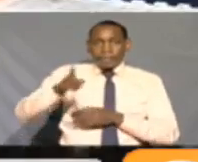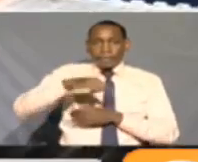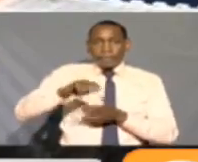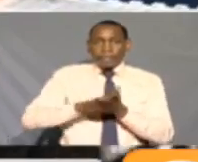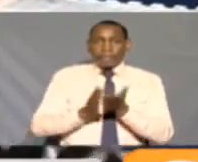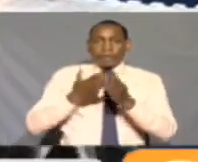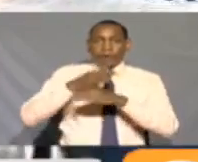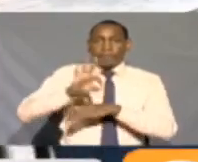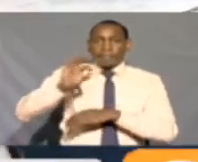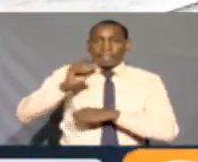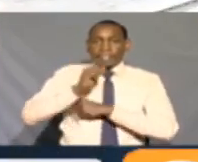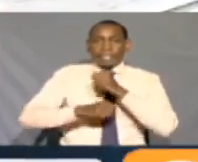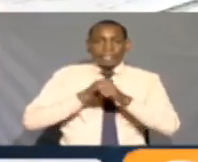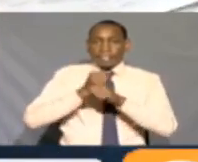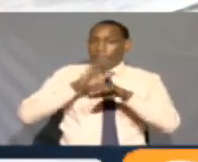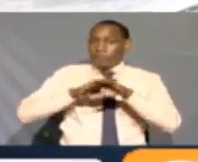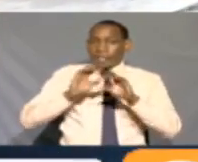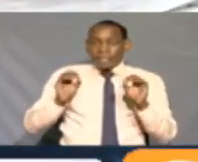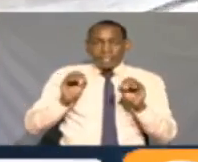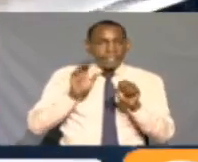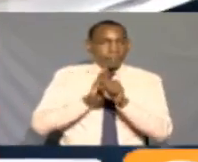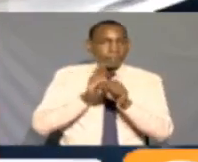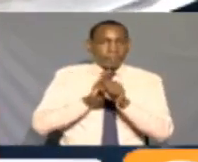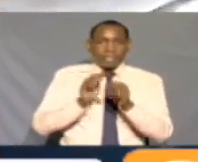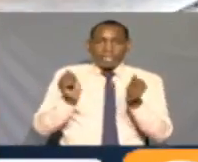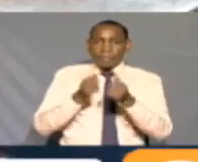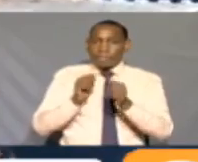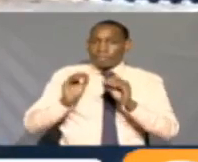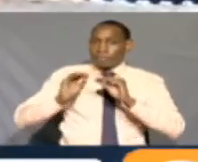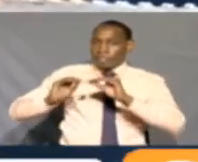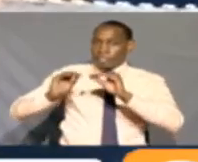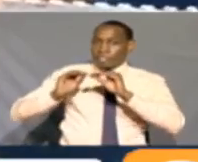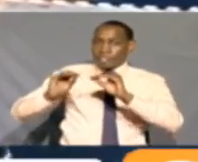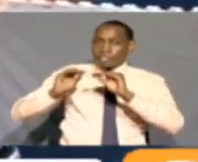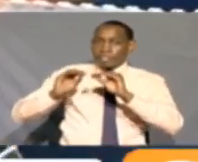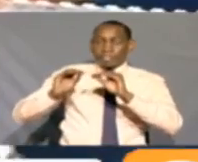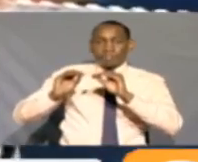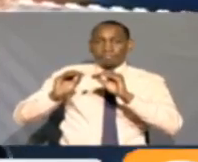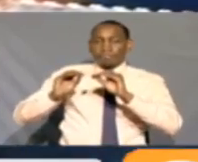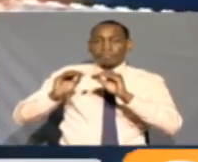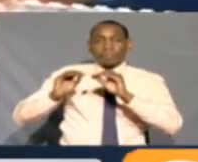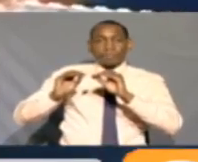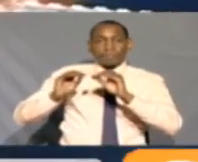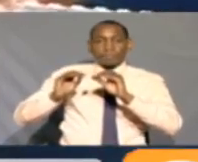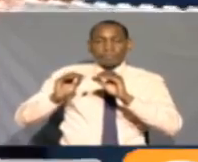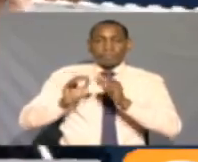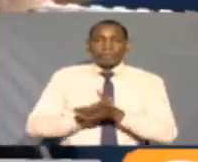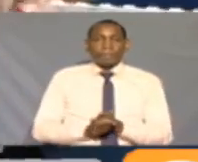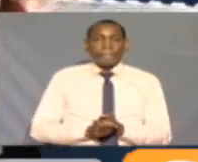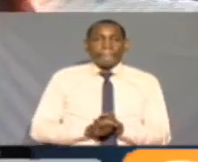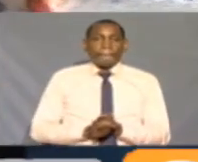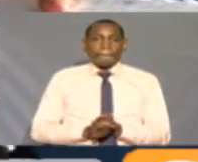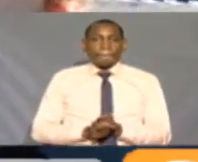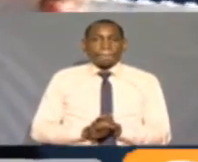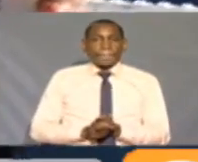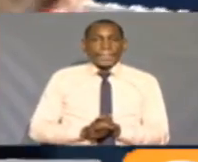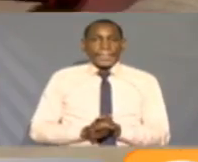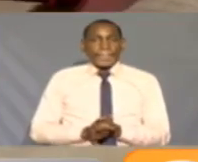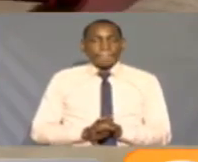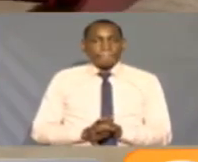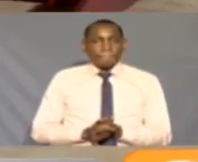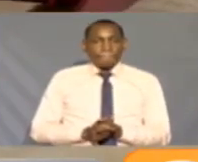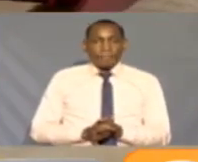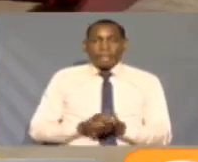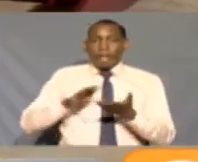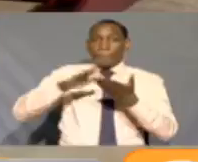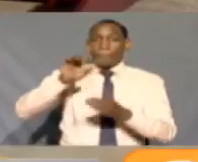30 na kuendelea tushaoza na uwezi kumfundisha samaki, kumkunja samaki kama shakauka. Asanteni. Asanteni. Thank